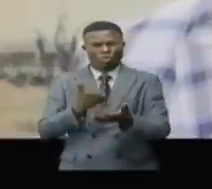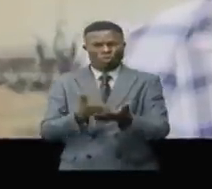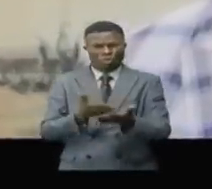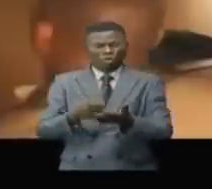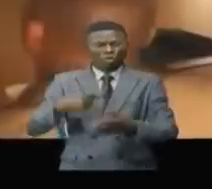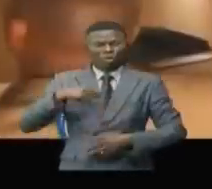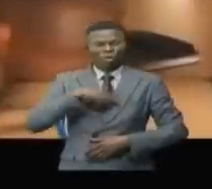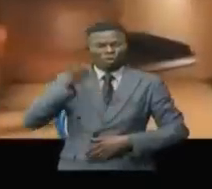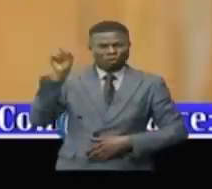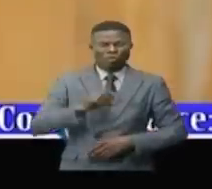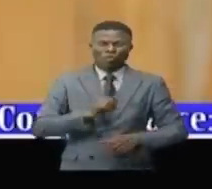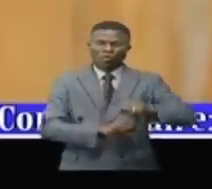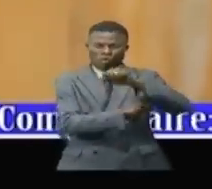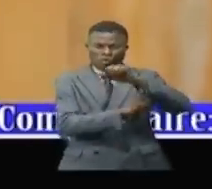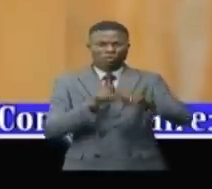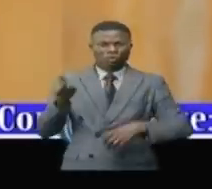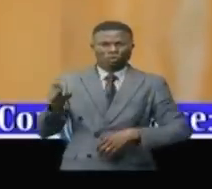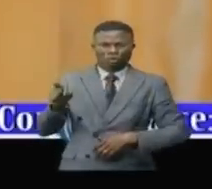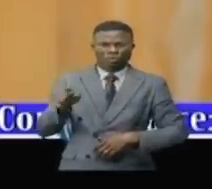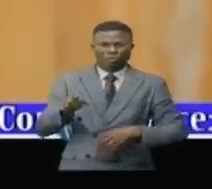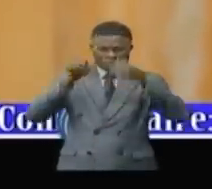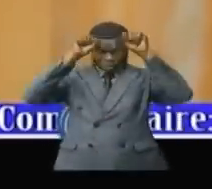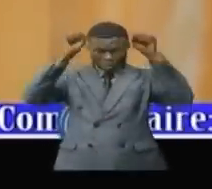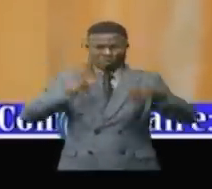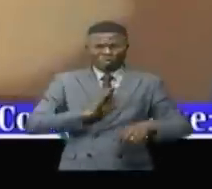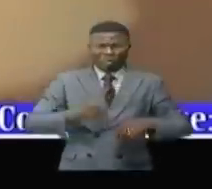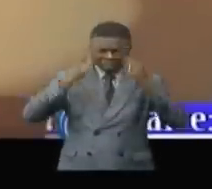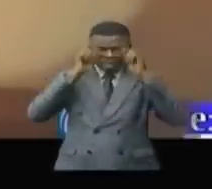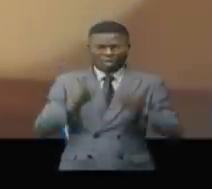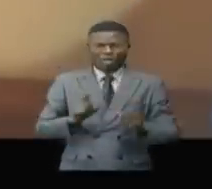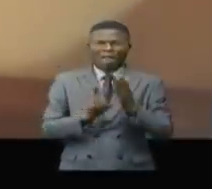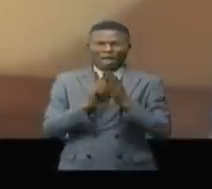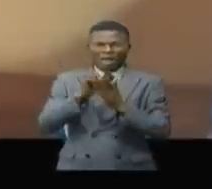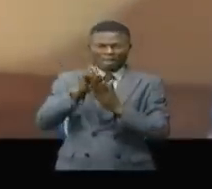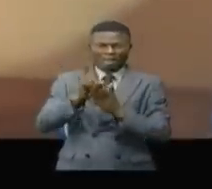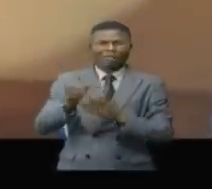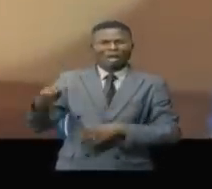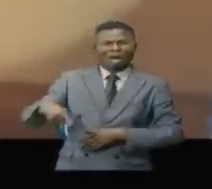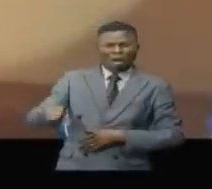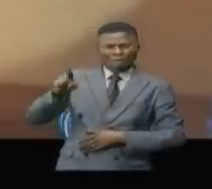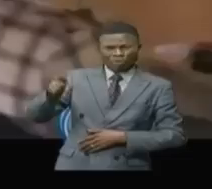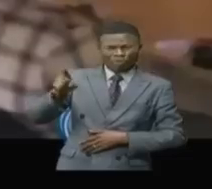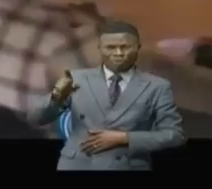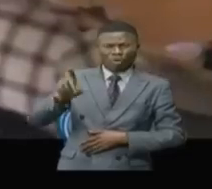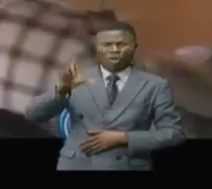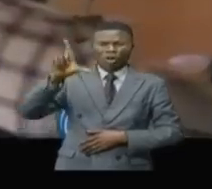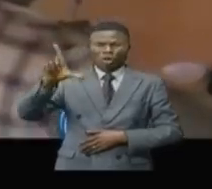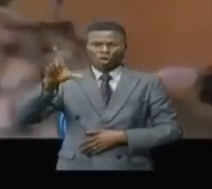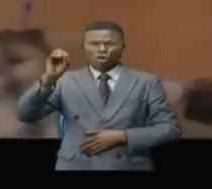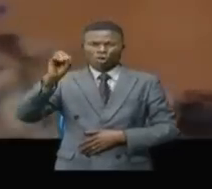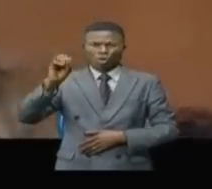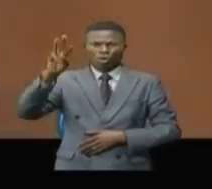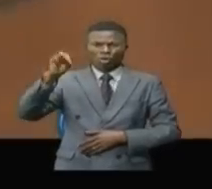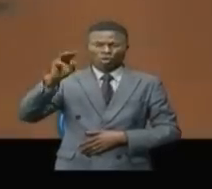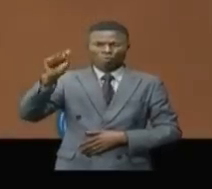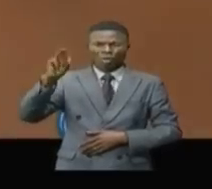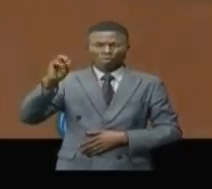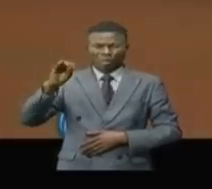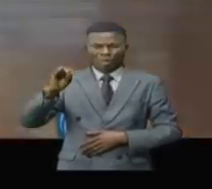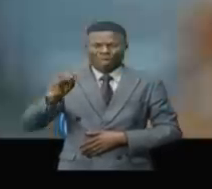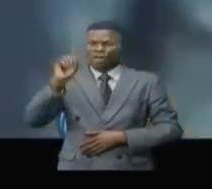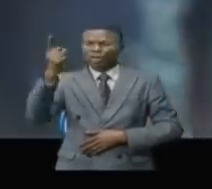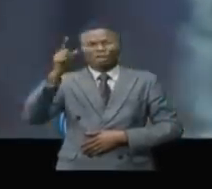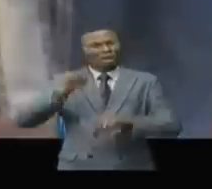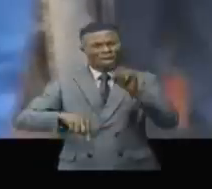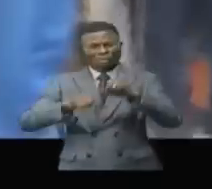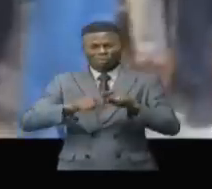là pour l'accompagner. Le chef de l'État est déterminé pour le décollage du Haut-Lomami. Seul, on ne peut rien faire, mais ensemble, tout est